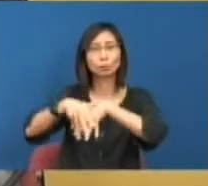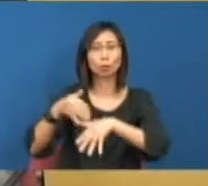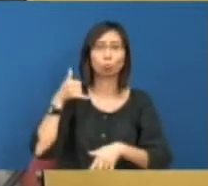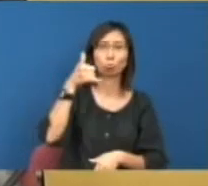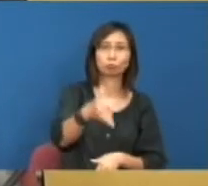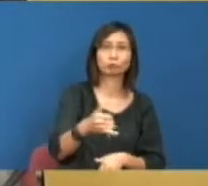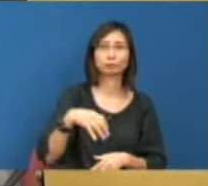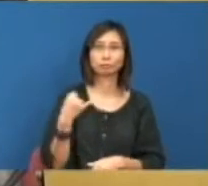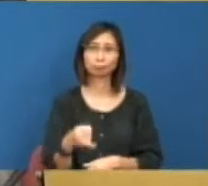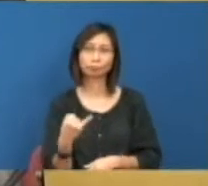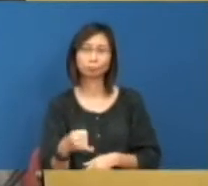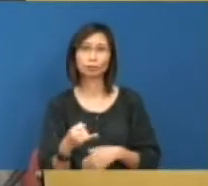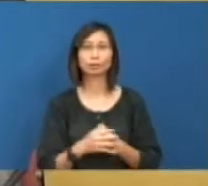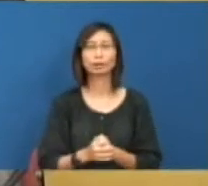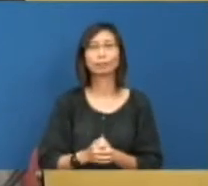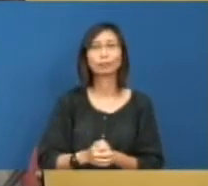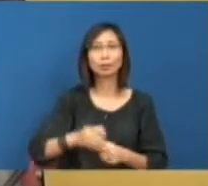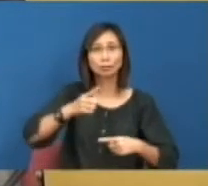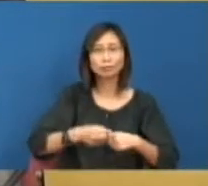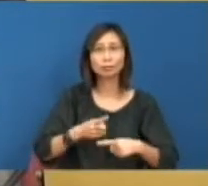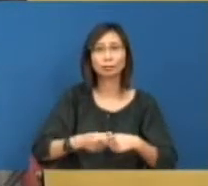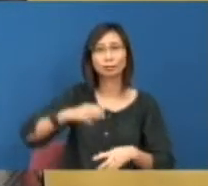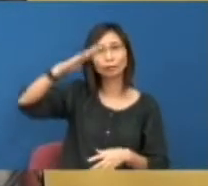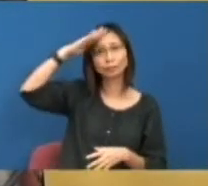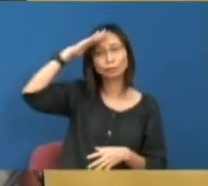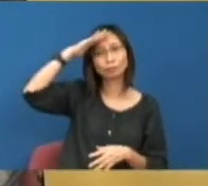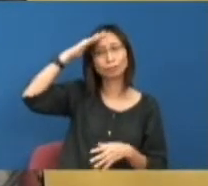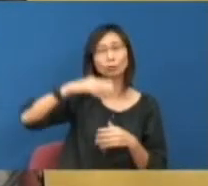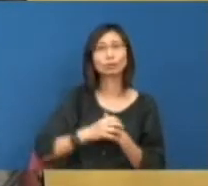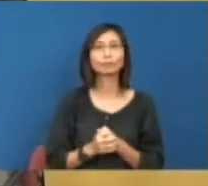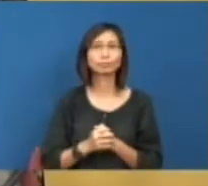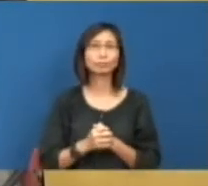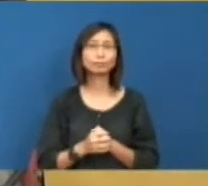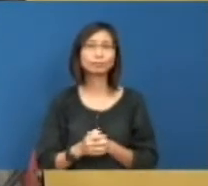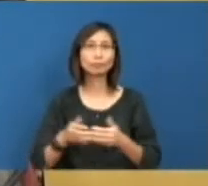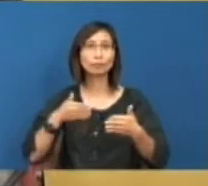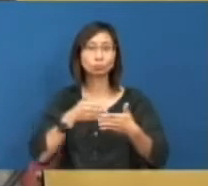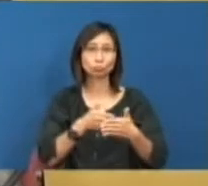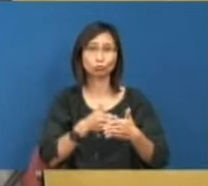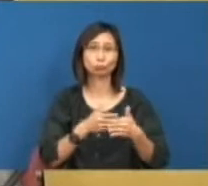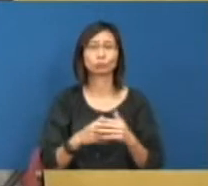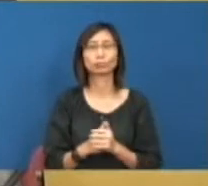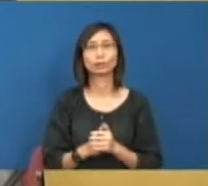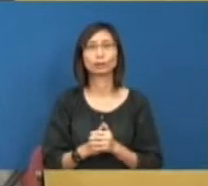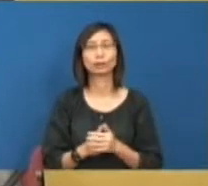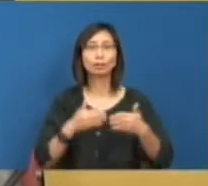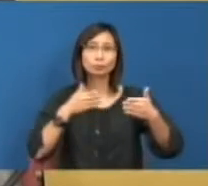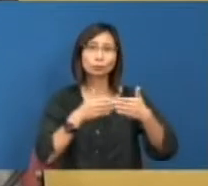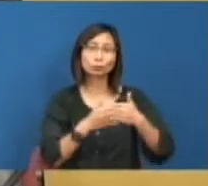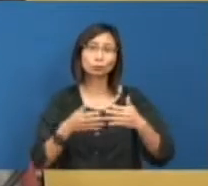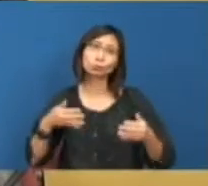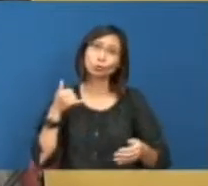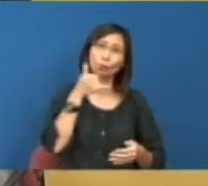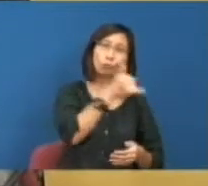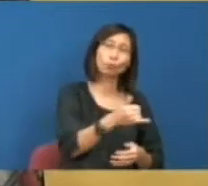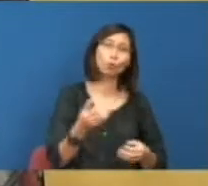所以其實他堵塞了條去路的時候，我們自然就在街來的，他不讓我們向這個花園道的方向行，我們